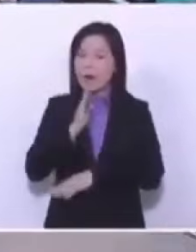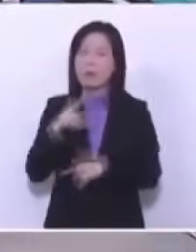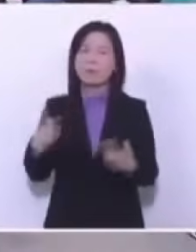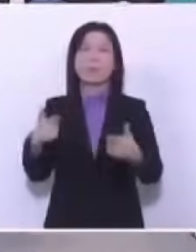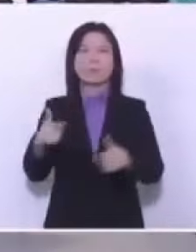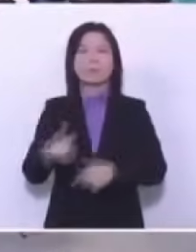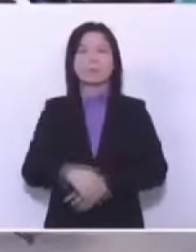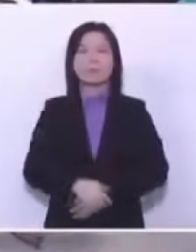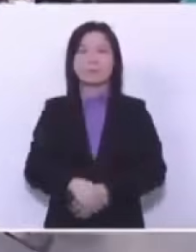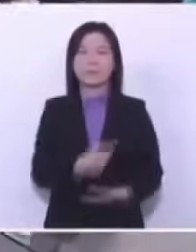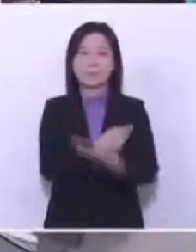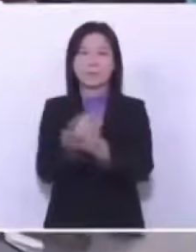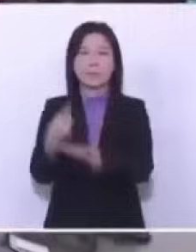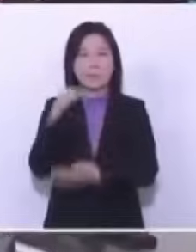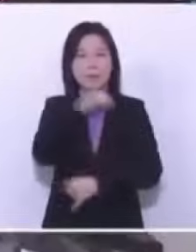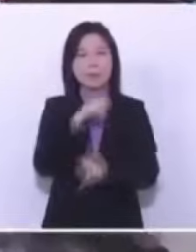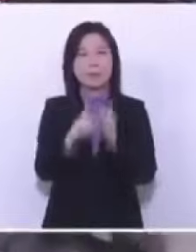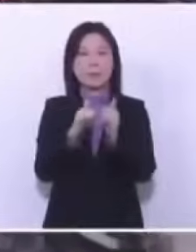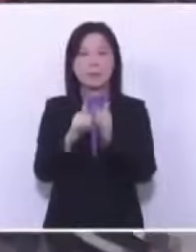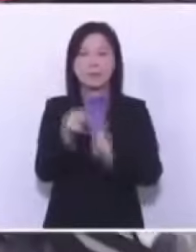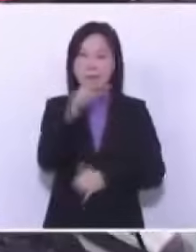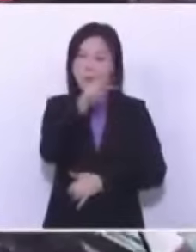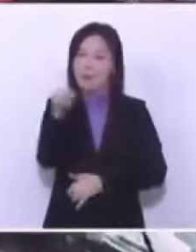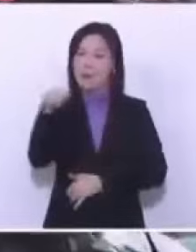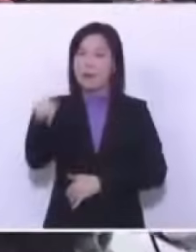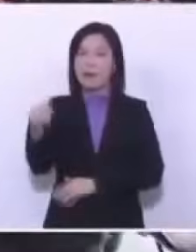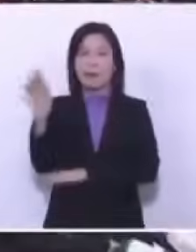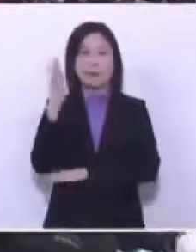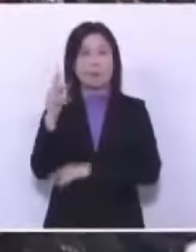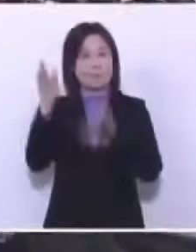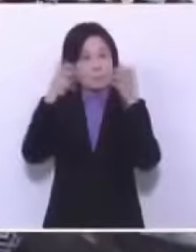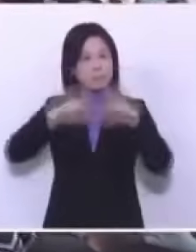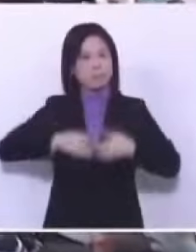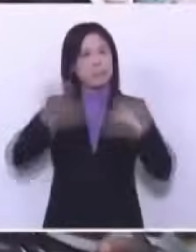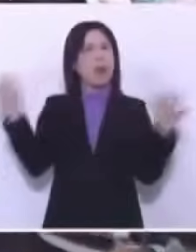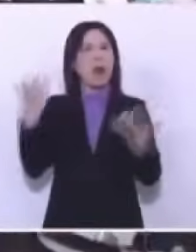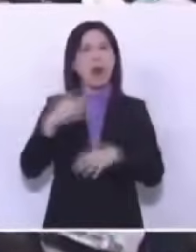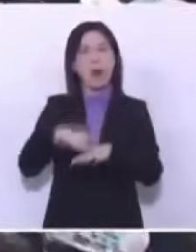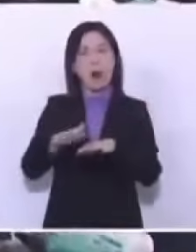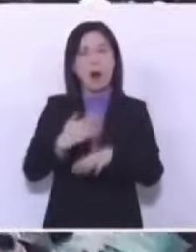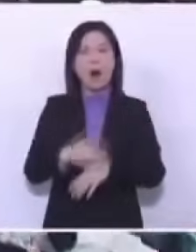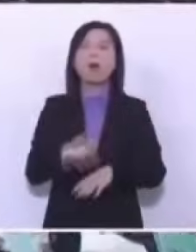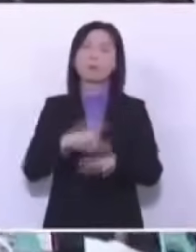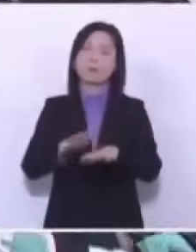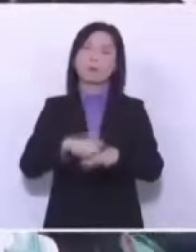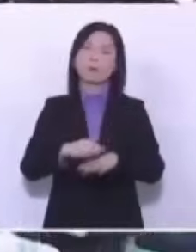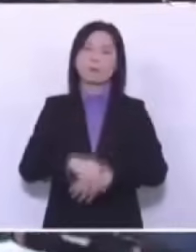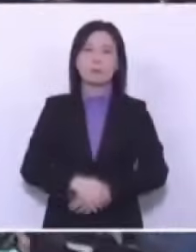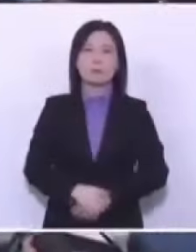各位台湾人，看到这样的政府，你会不会生气？